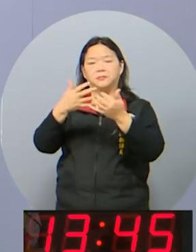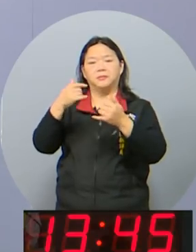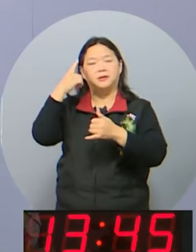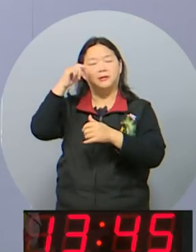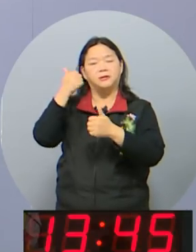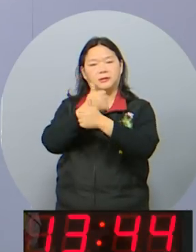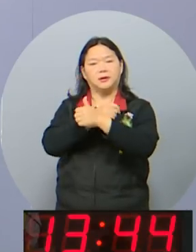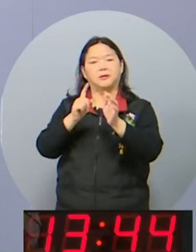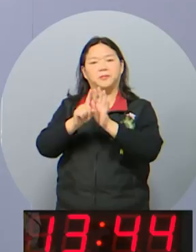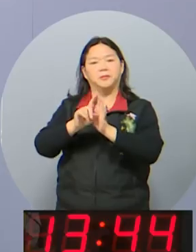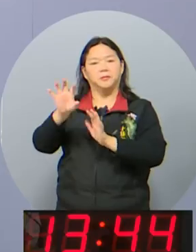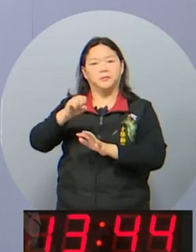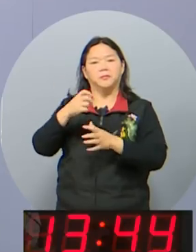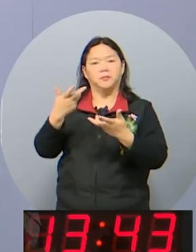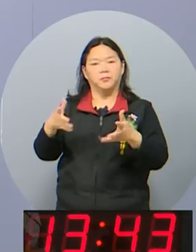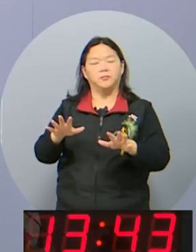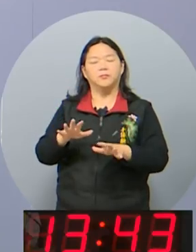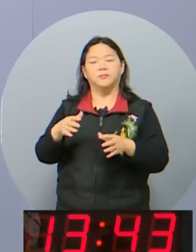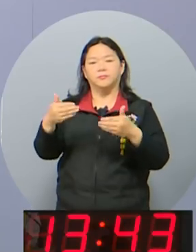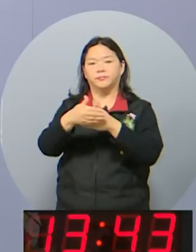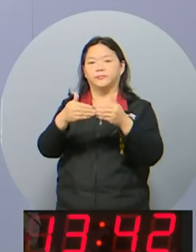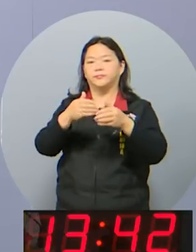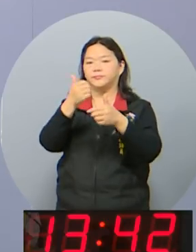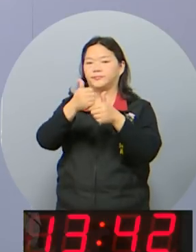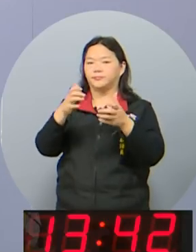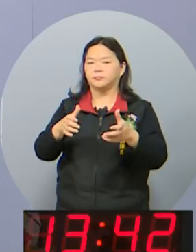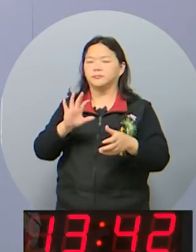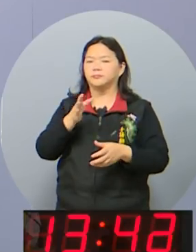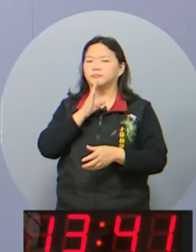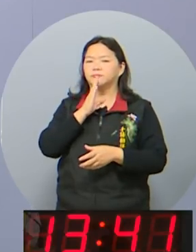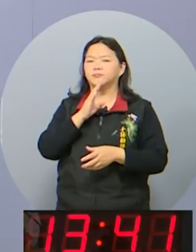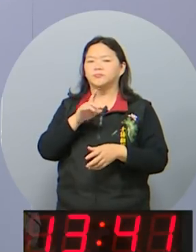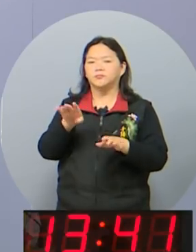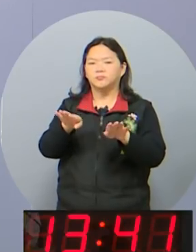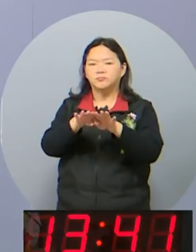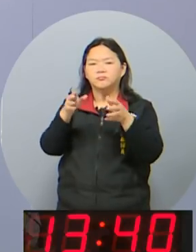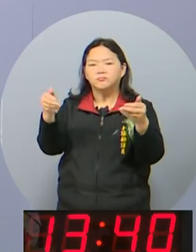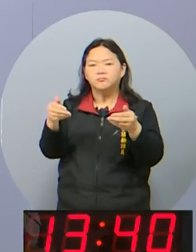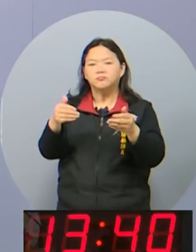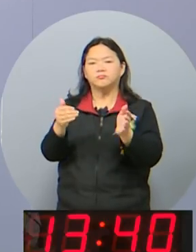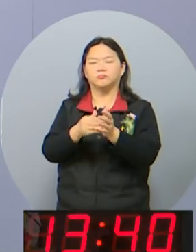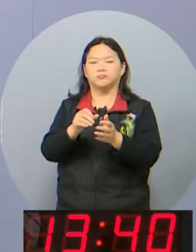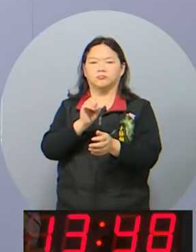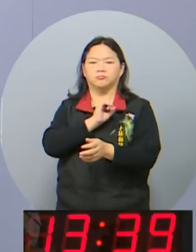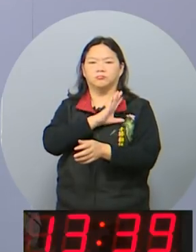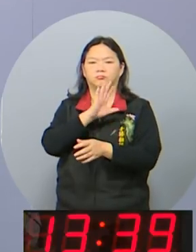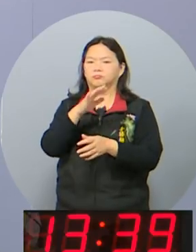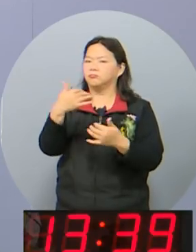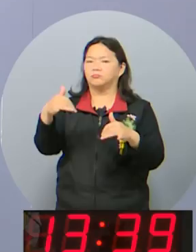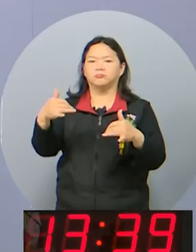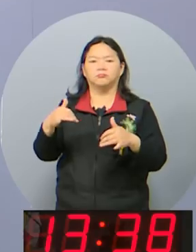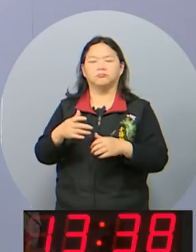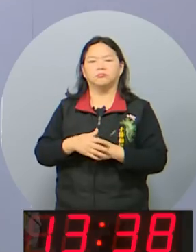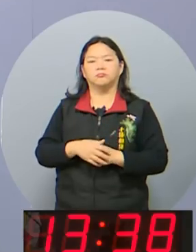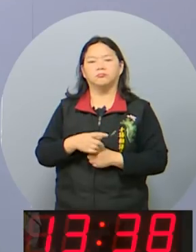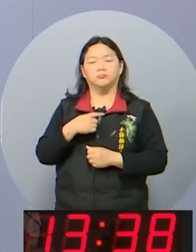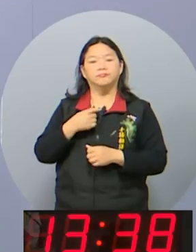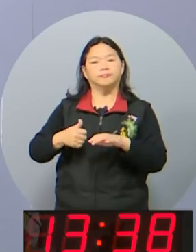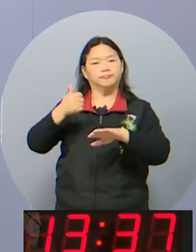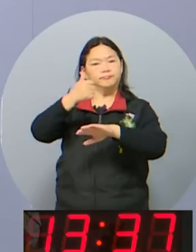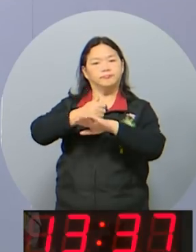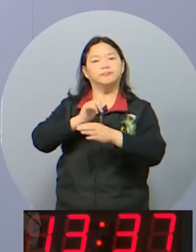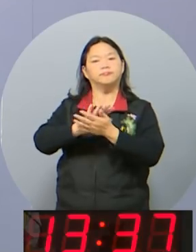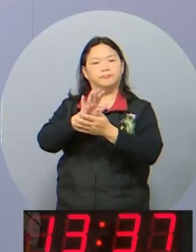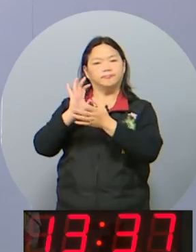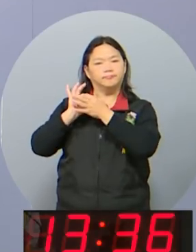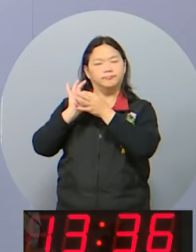来争取这些重大的交通建设，但是都只有开工没有完工。但是我上任之后，我一定会